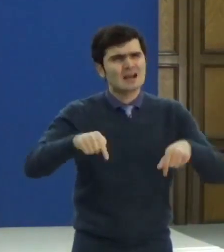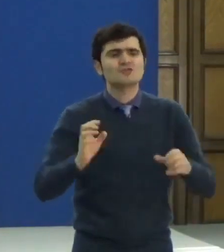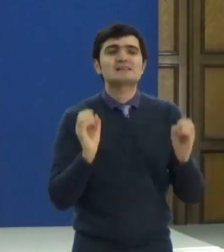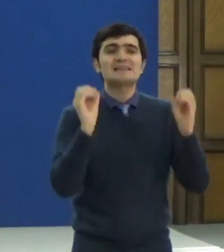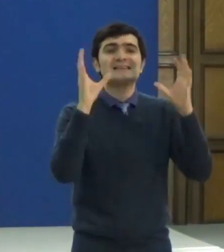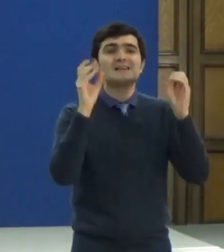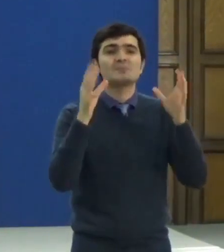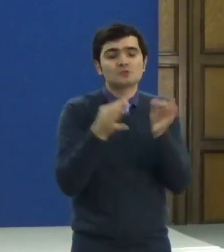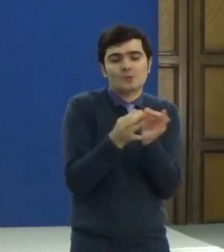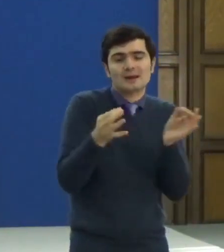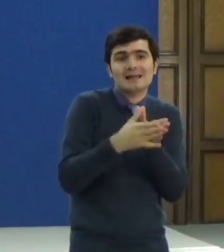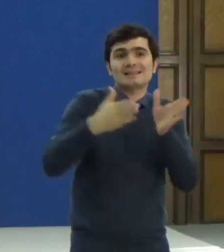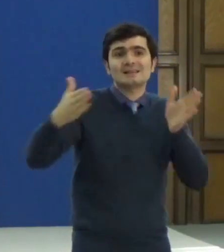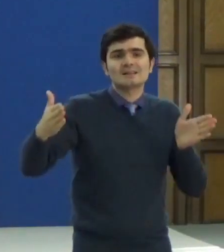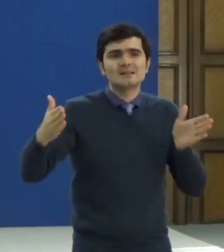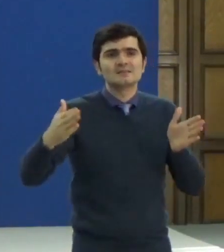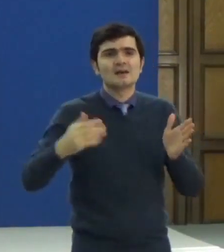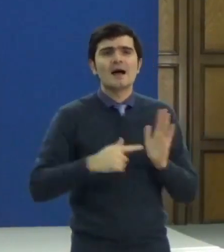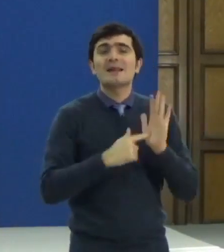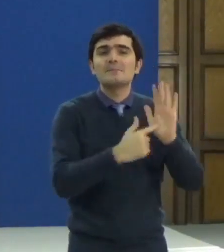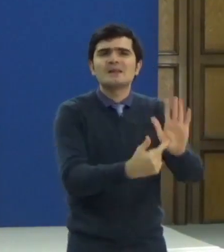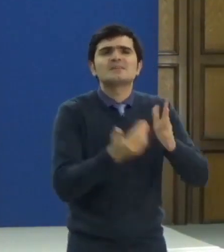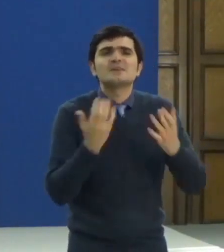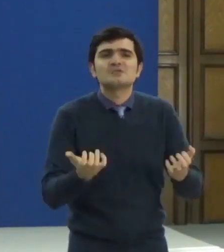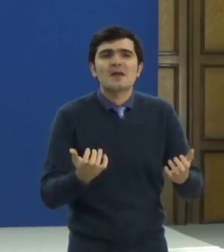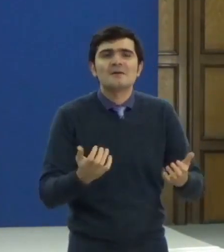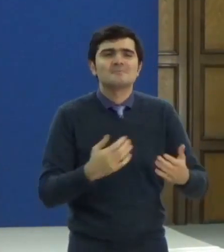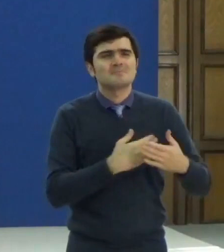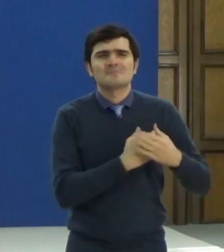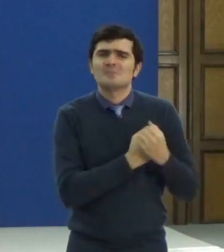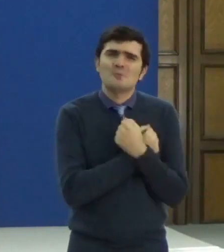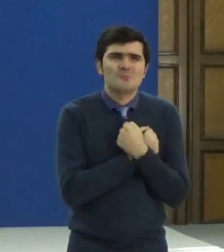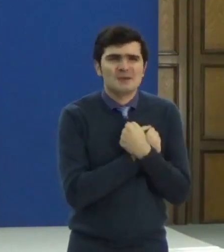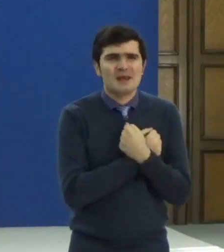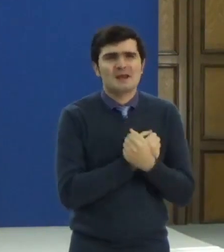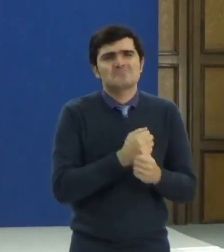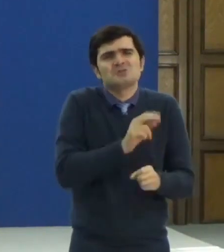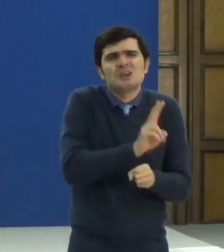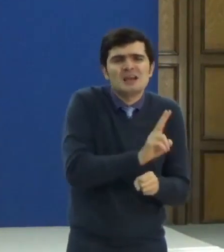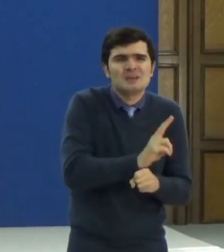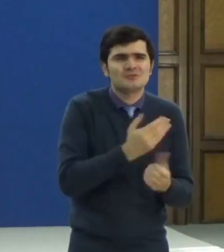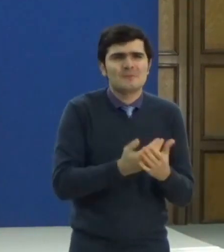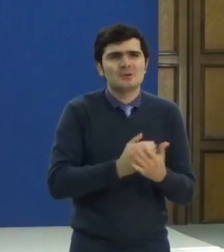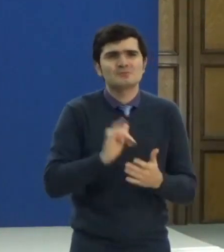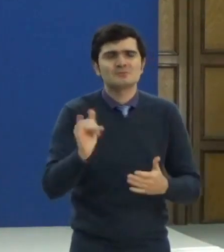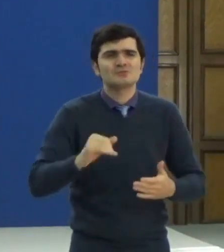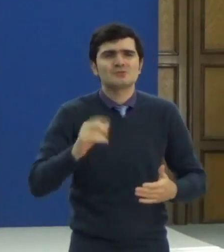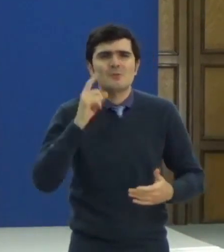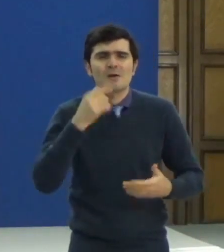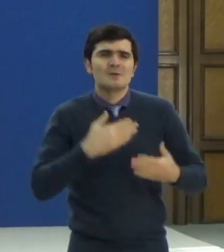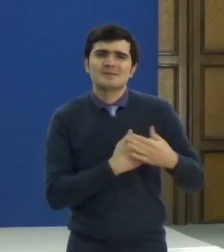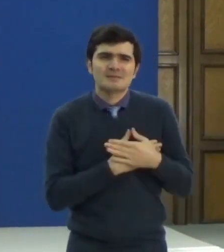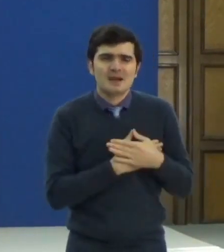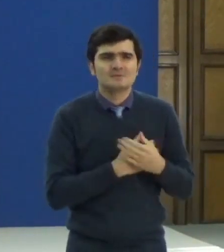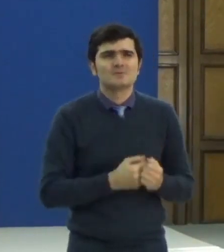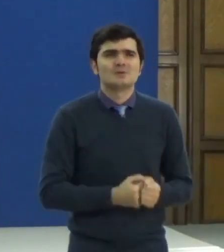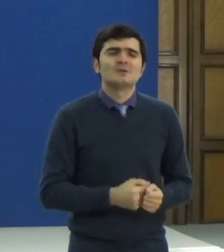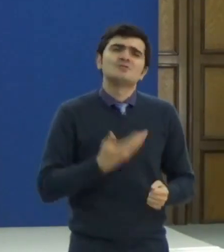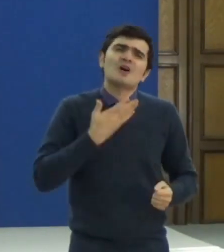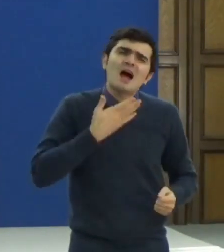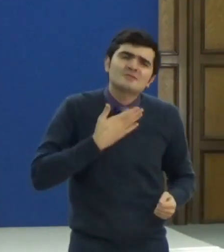distanță reprezintă, de fapt, iubirea și grija față de cei dragi. Aș dori să le